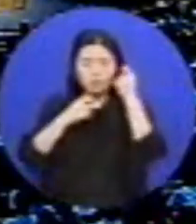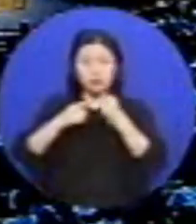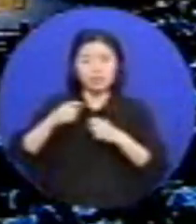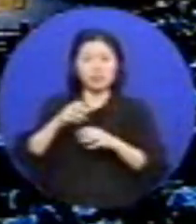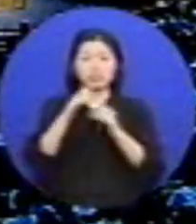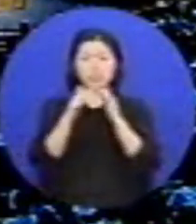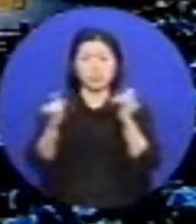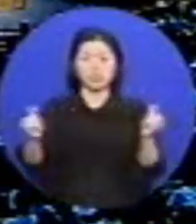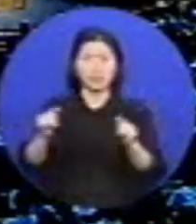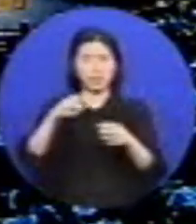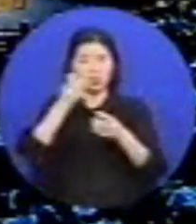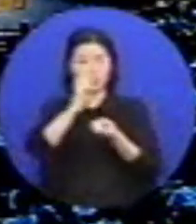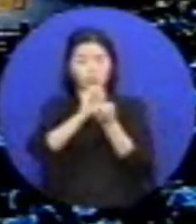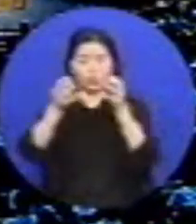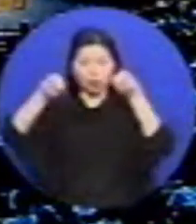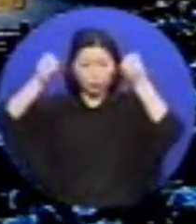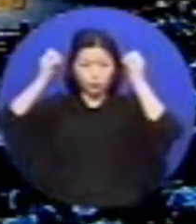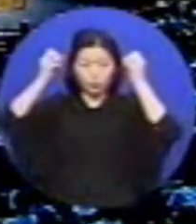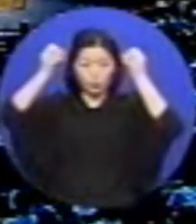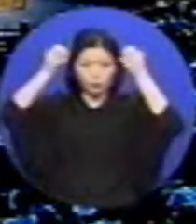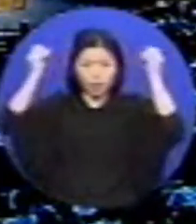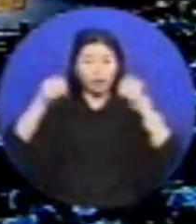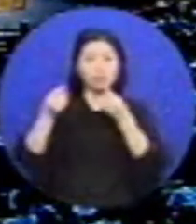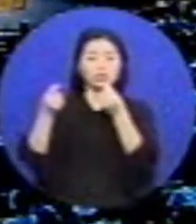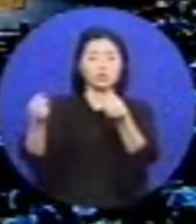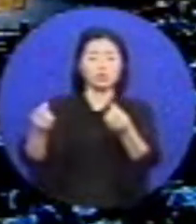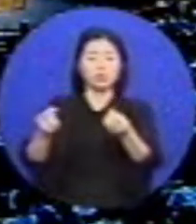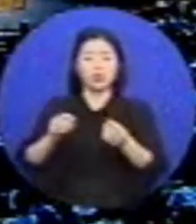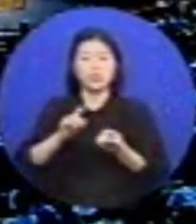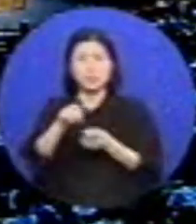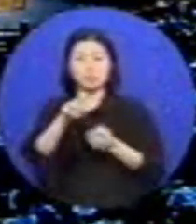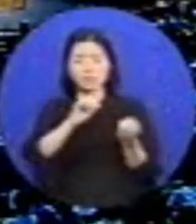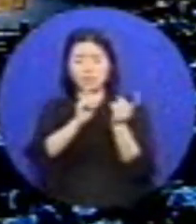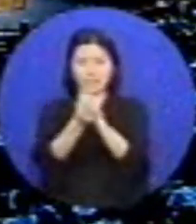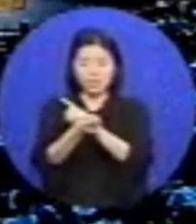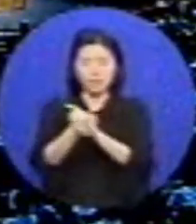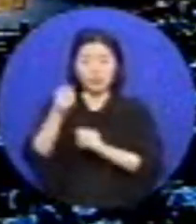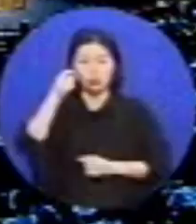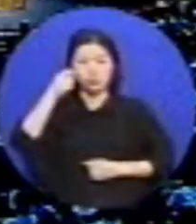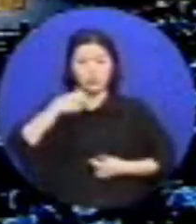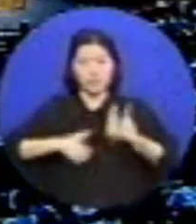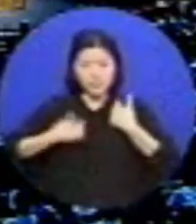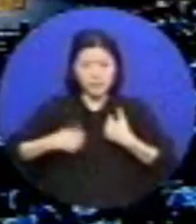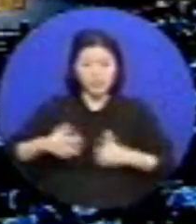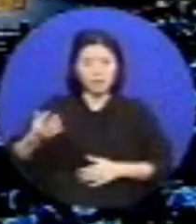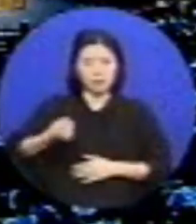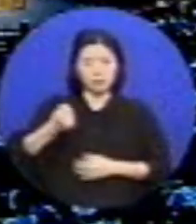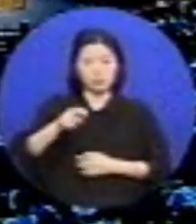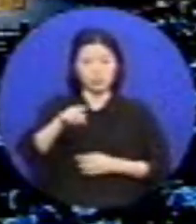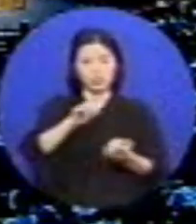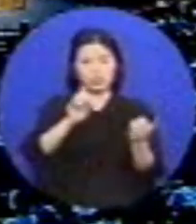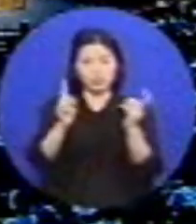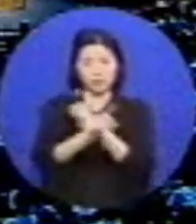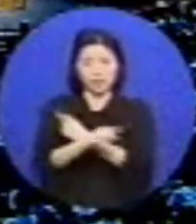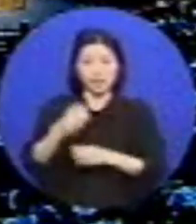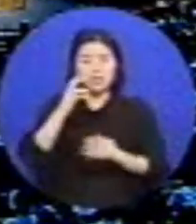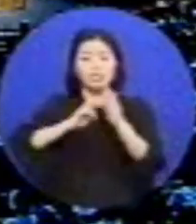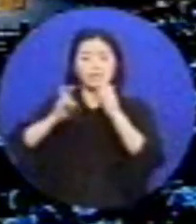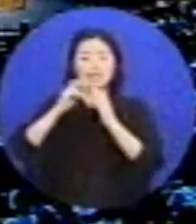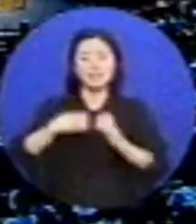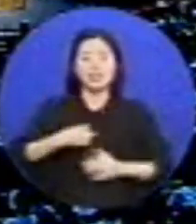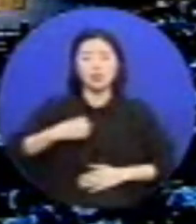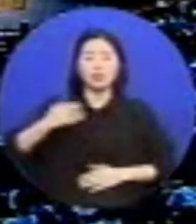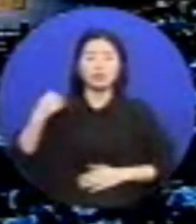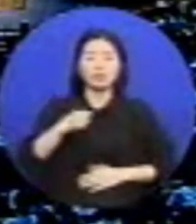주어 그 죄를 대신하며 희락의 기름으로 그 슬픔을 대신하며 찬송의 옷으로 그 근심을